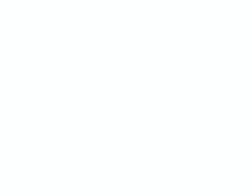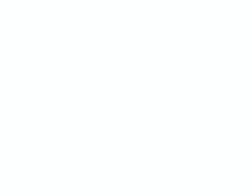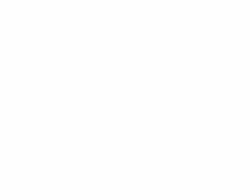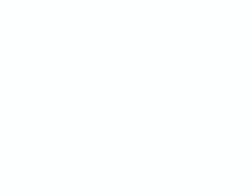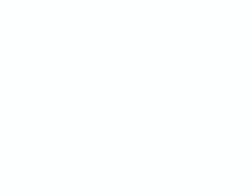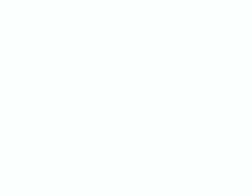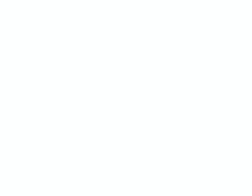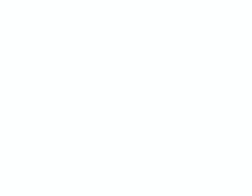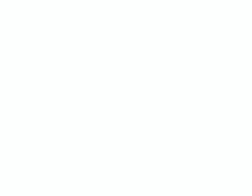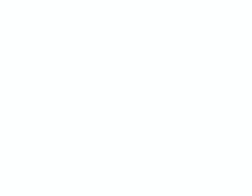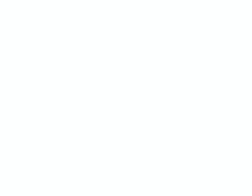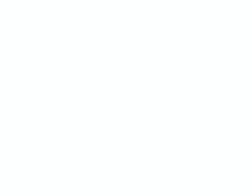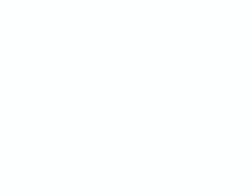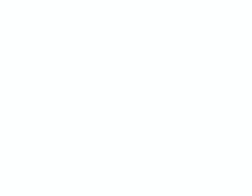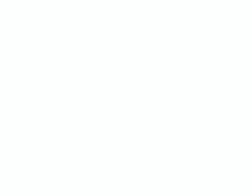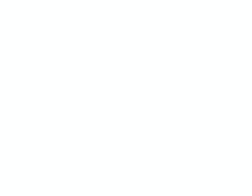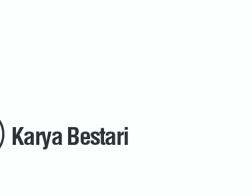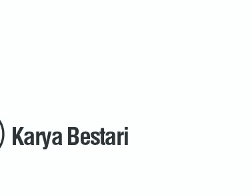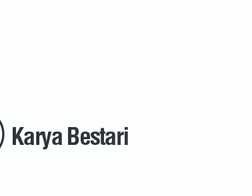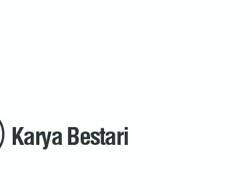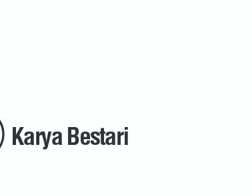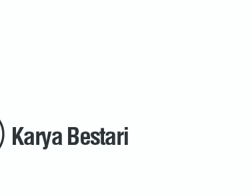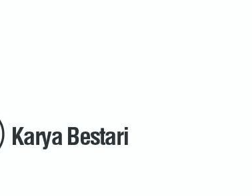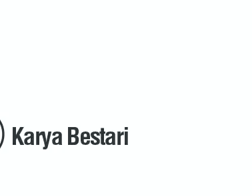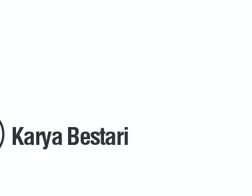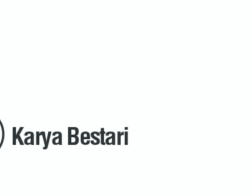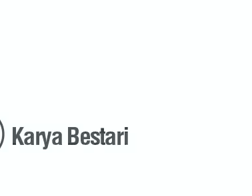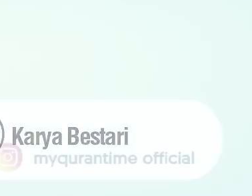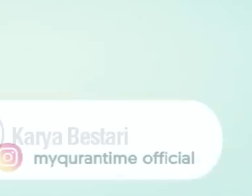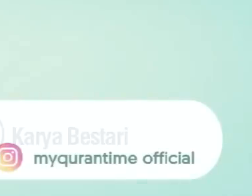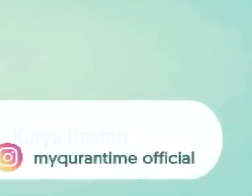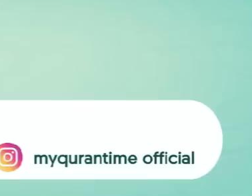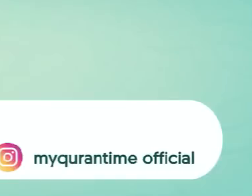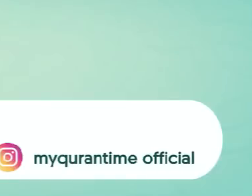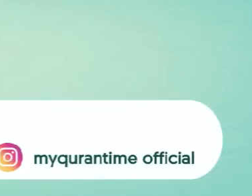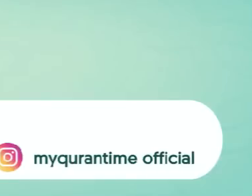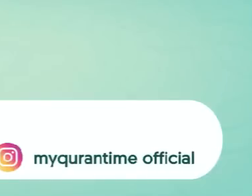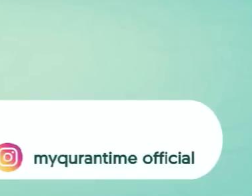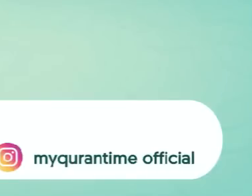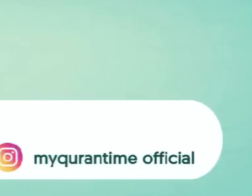saw genteng himinas syaitonirrojim